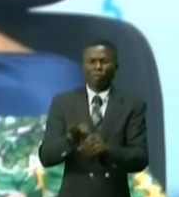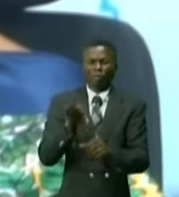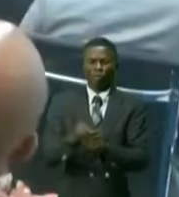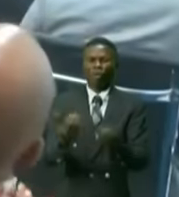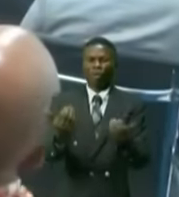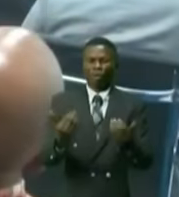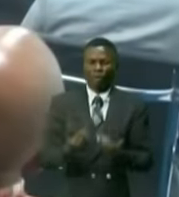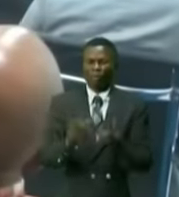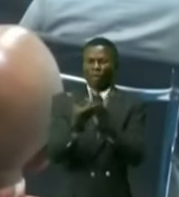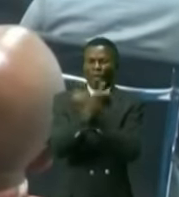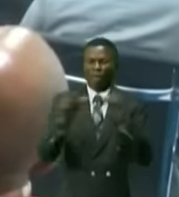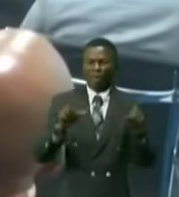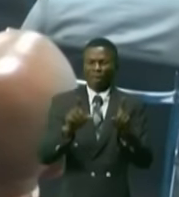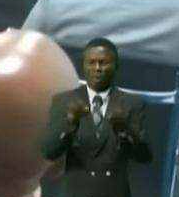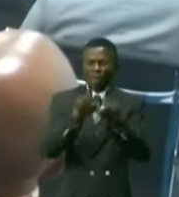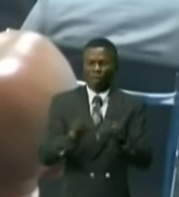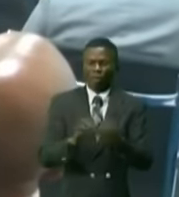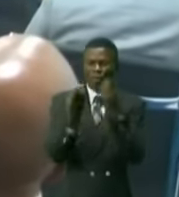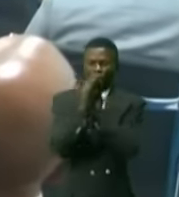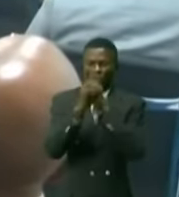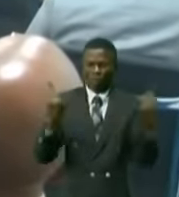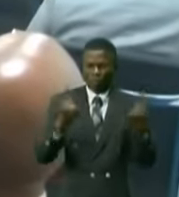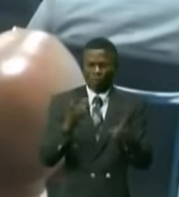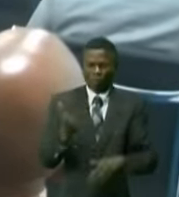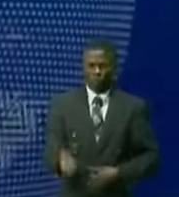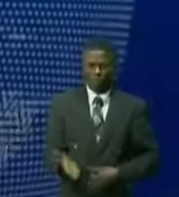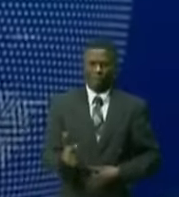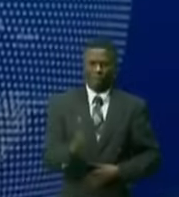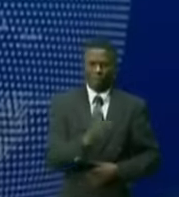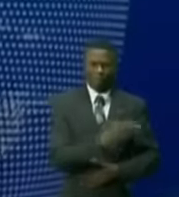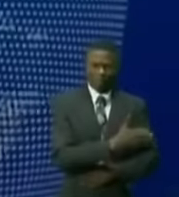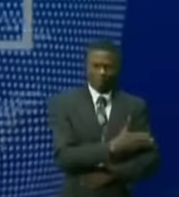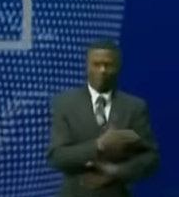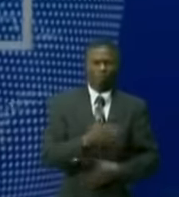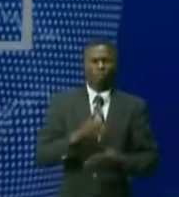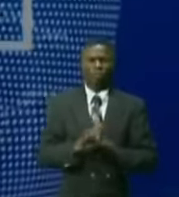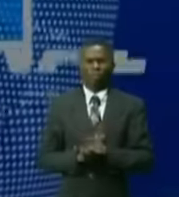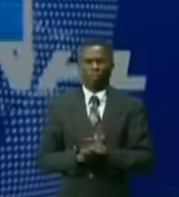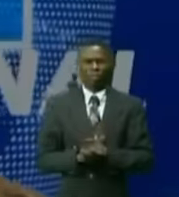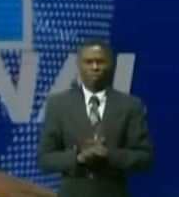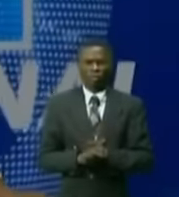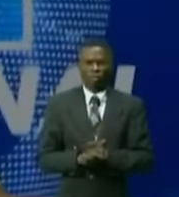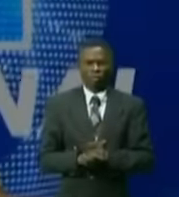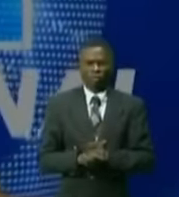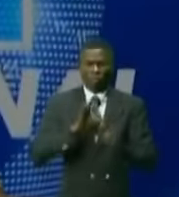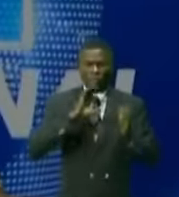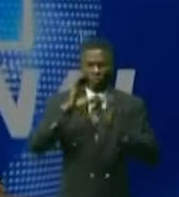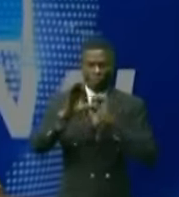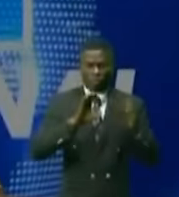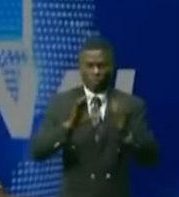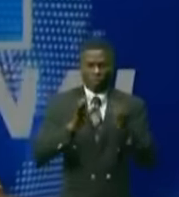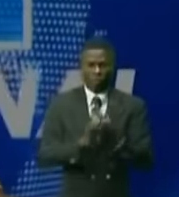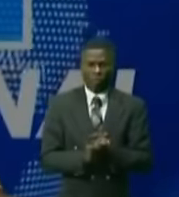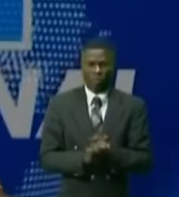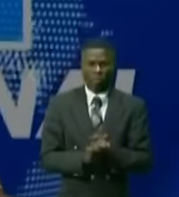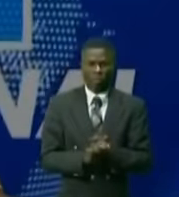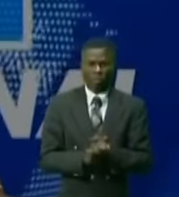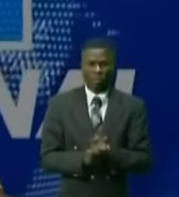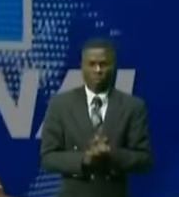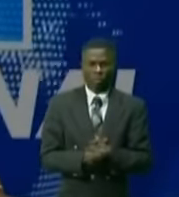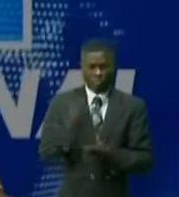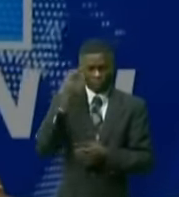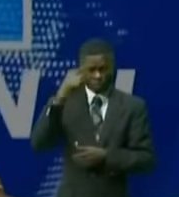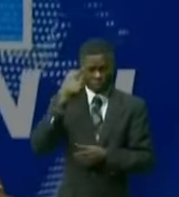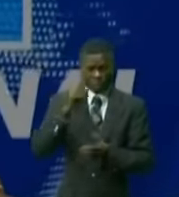veut libre et démocratique. Et puis c'est communiqué avant de boucler ce journal. En vertu